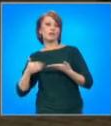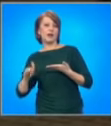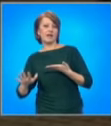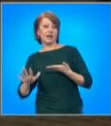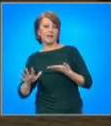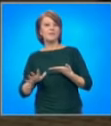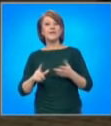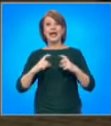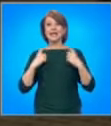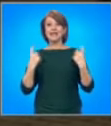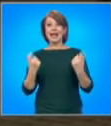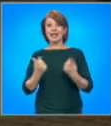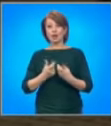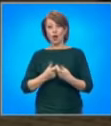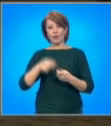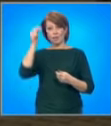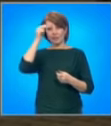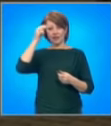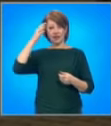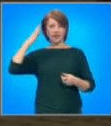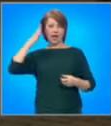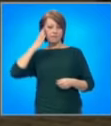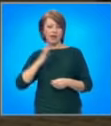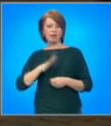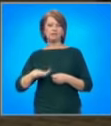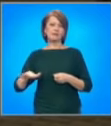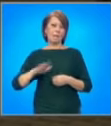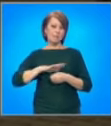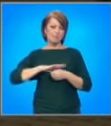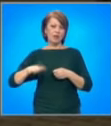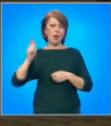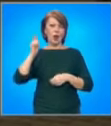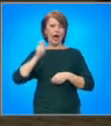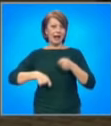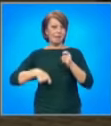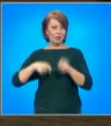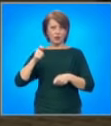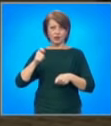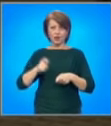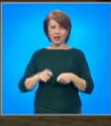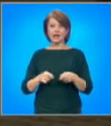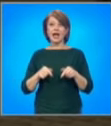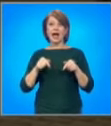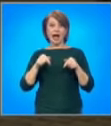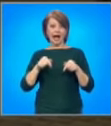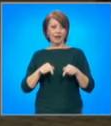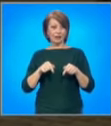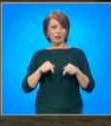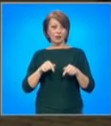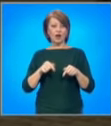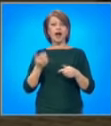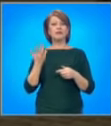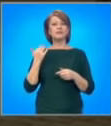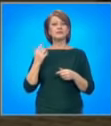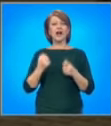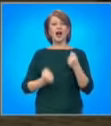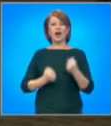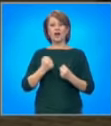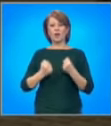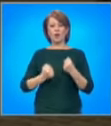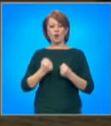стадион Българска армия ще бъде изцяло ремонтиран, а тук под вече бившата автокъща ще